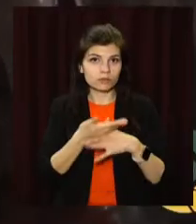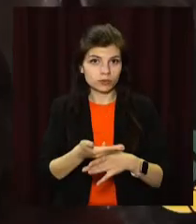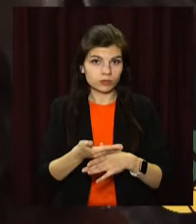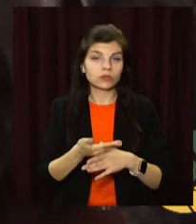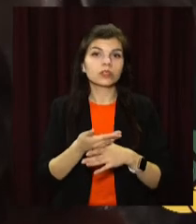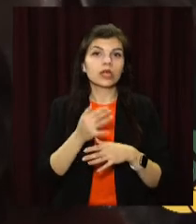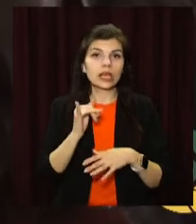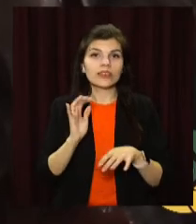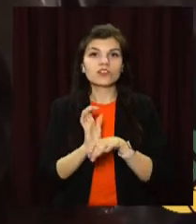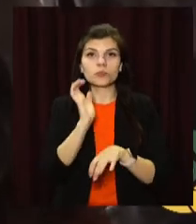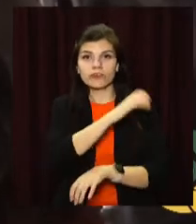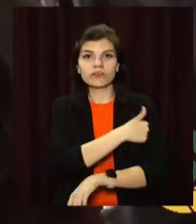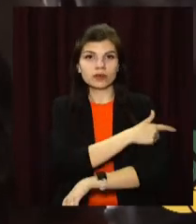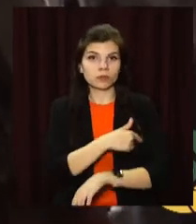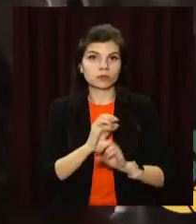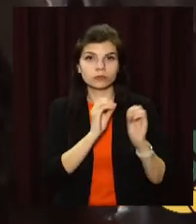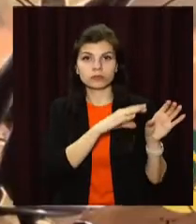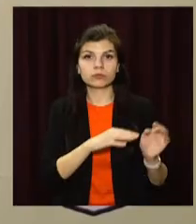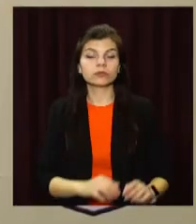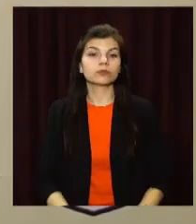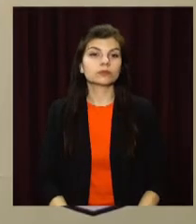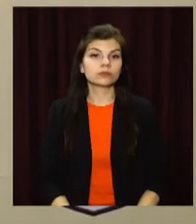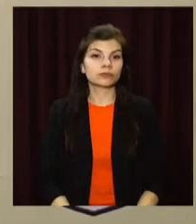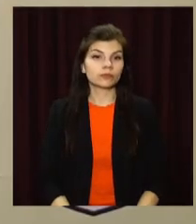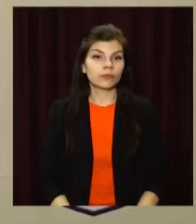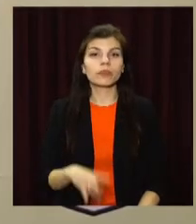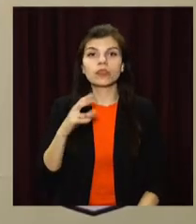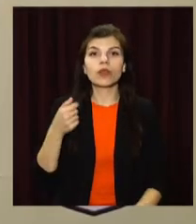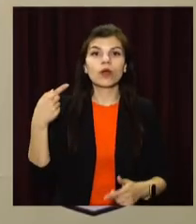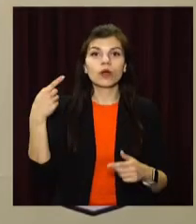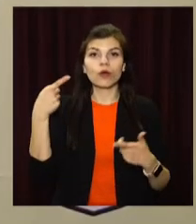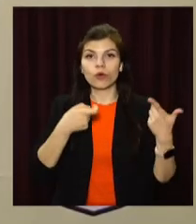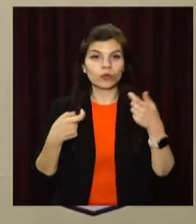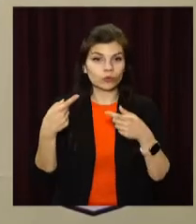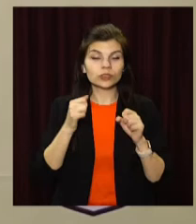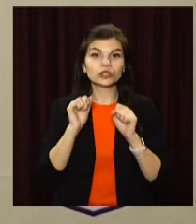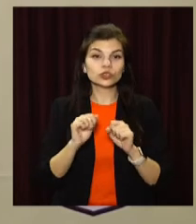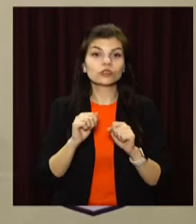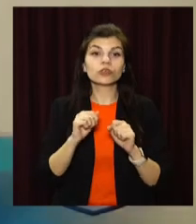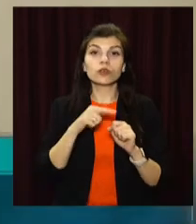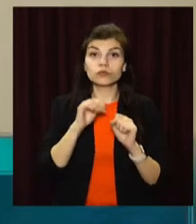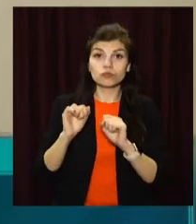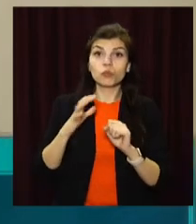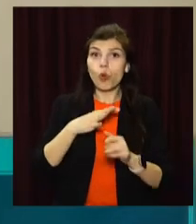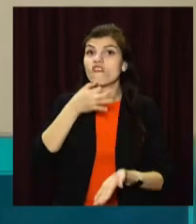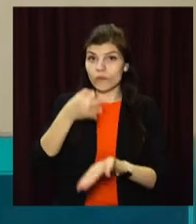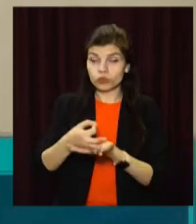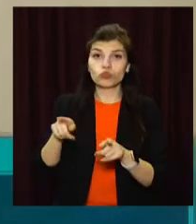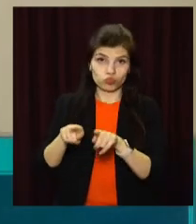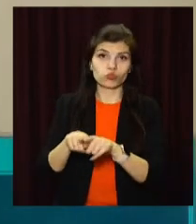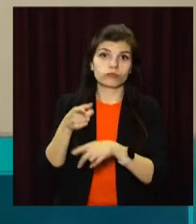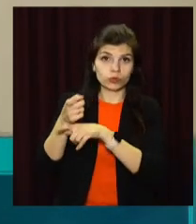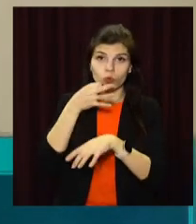допомогу та доправили до лікарні. На обстріли противника наші захисники відкривали вогонь у відповідь. Про